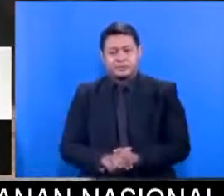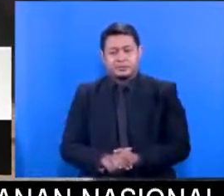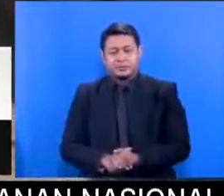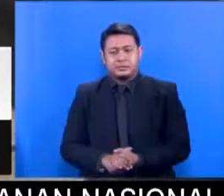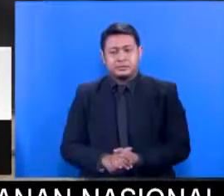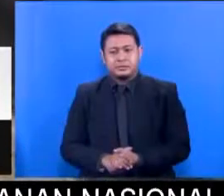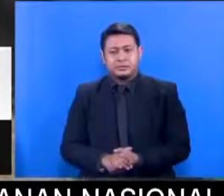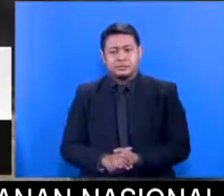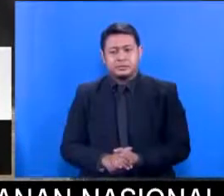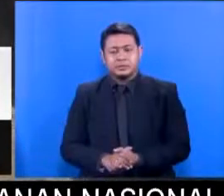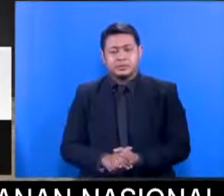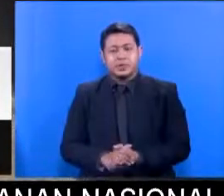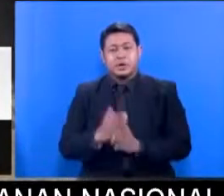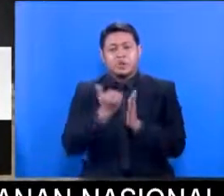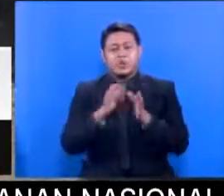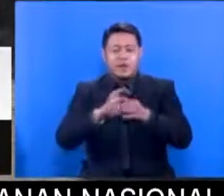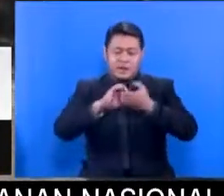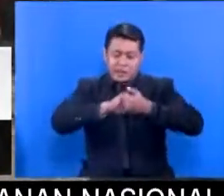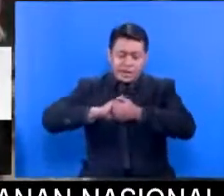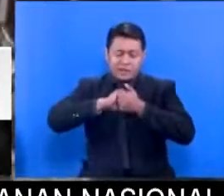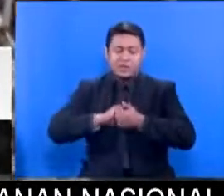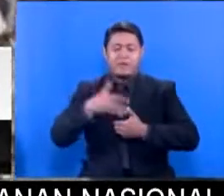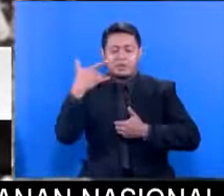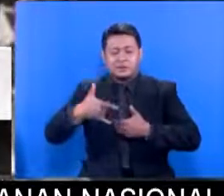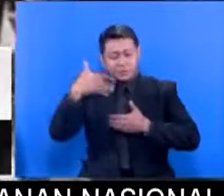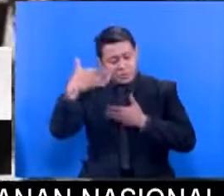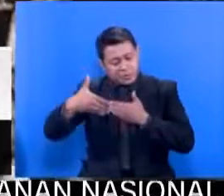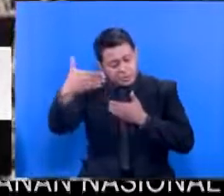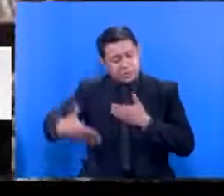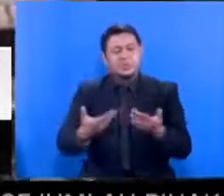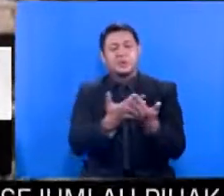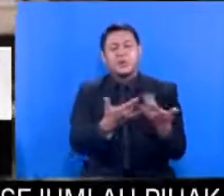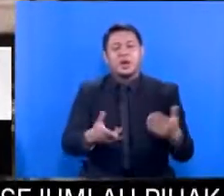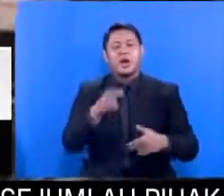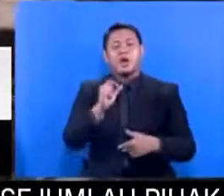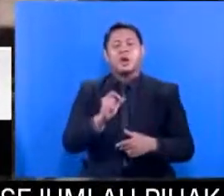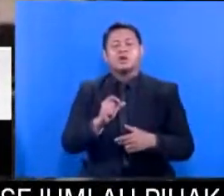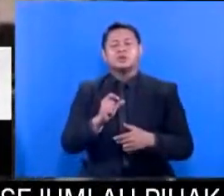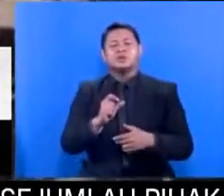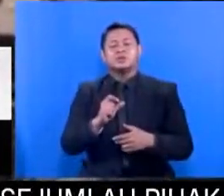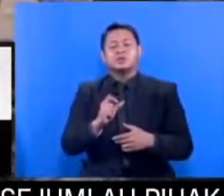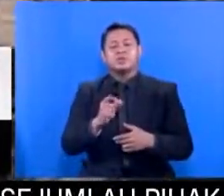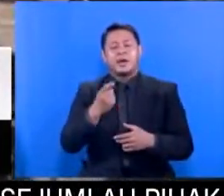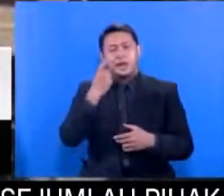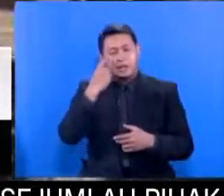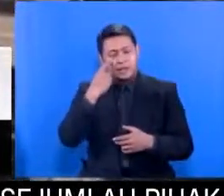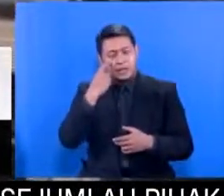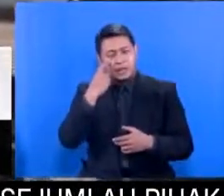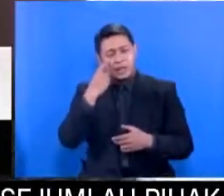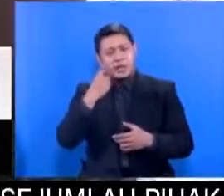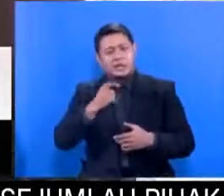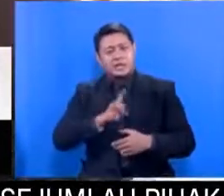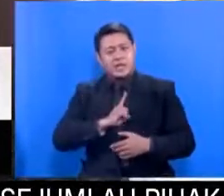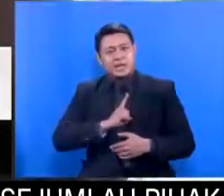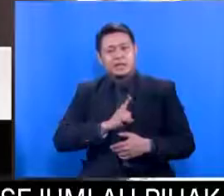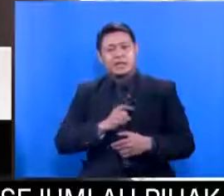Mapalete Bola yang kental dengan budaya gotong royong ini masih terus dipertahankan warga sebagai identitas suku Bugis Makassar.